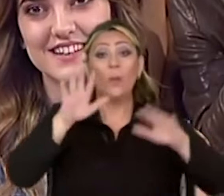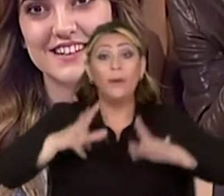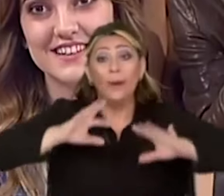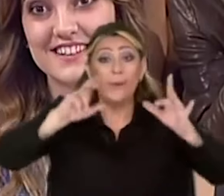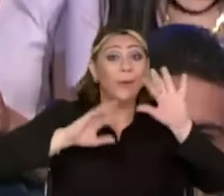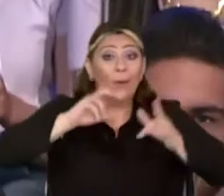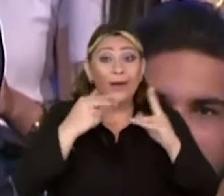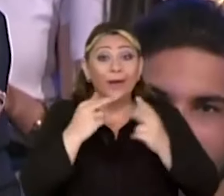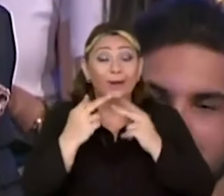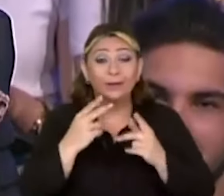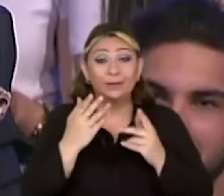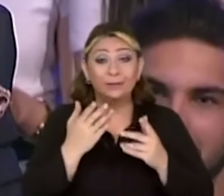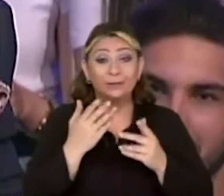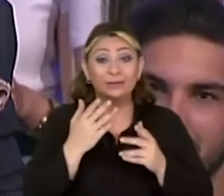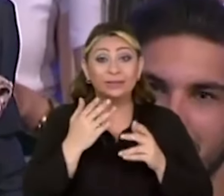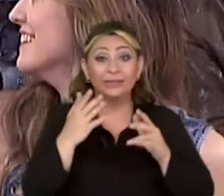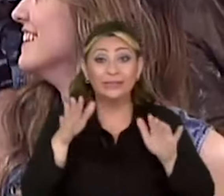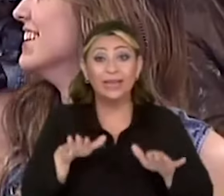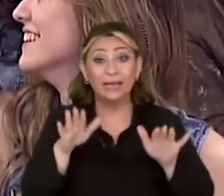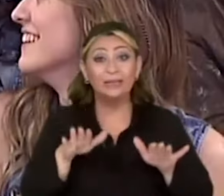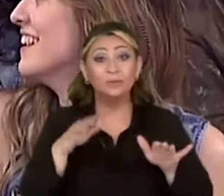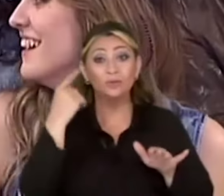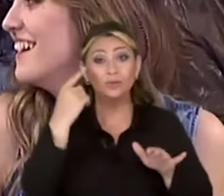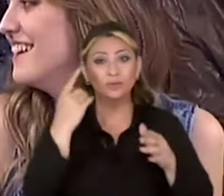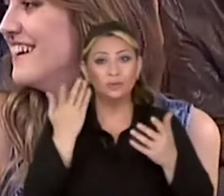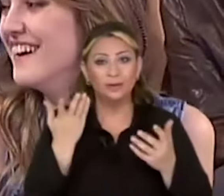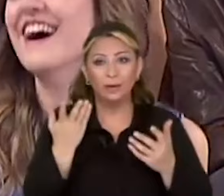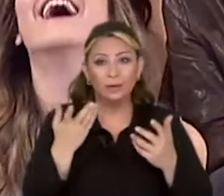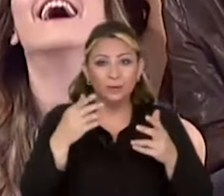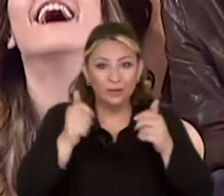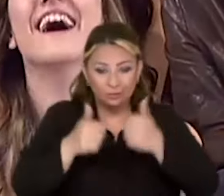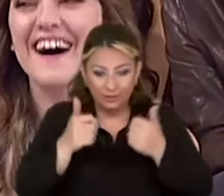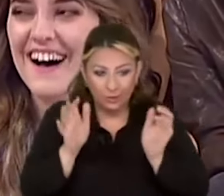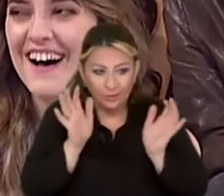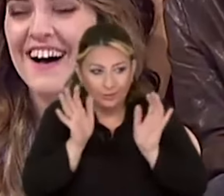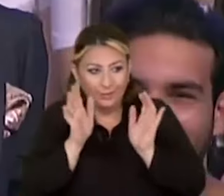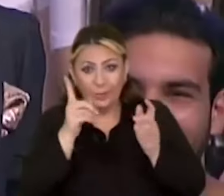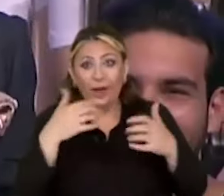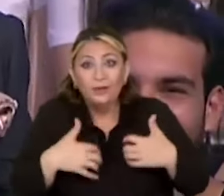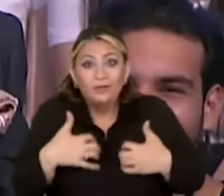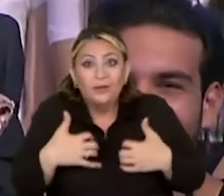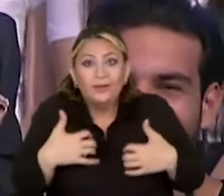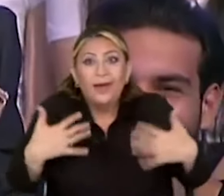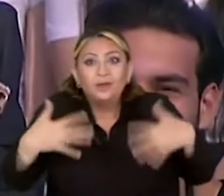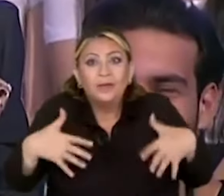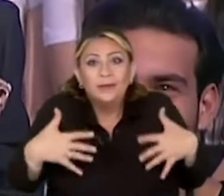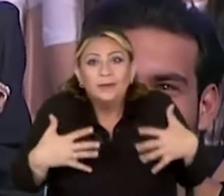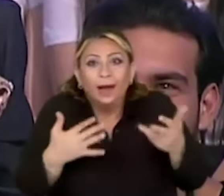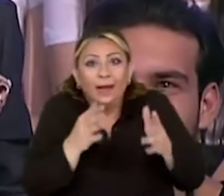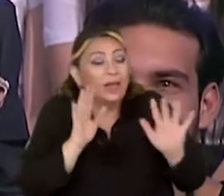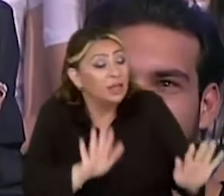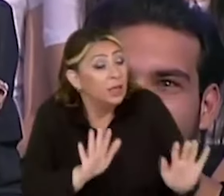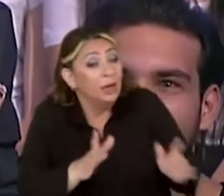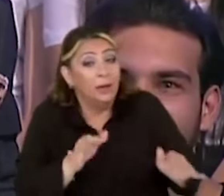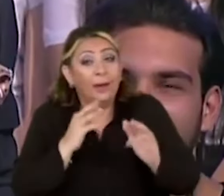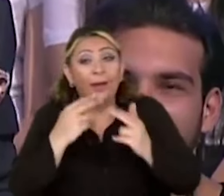i̇şte anlatmıyorum. Evet kötü böyle... onlar gitsin evet sakin evet. Olun. Düşünün derken zaten yarışmacı ne olduğunu şaşırıyorsun orada. Yani öyle bir tip var. Yarışmacı yani,